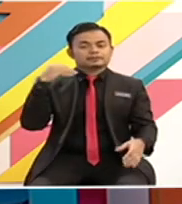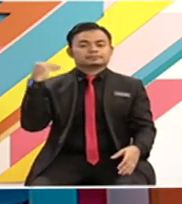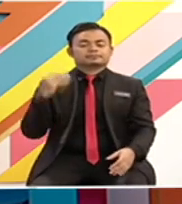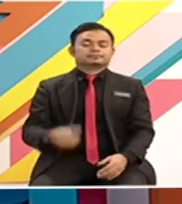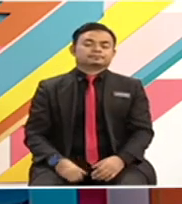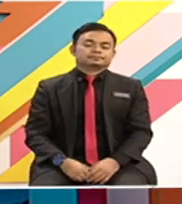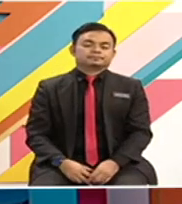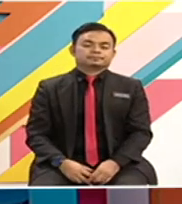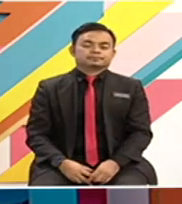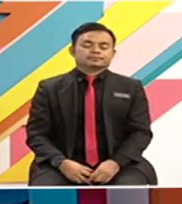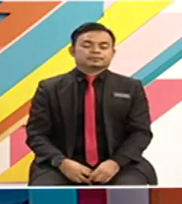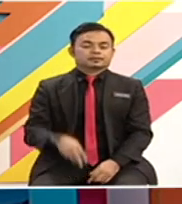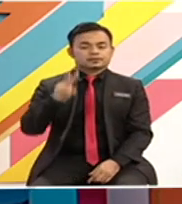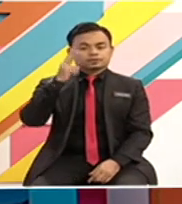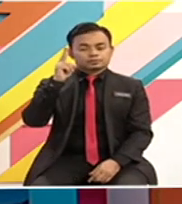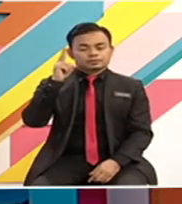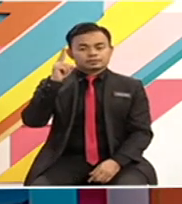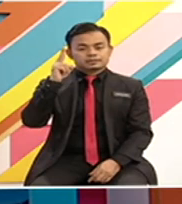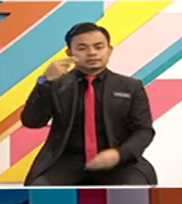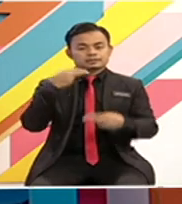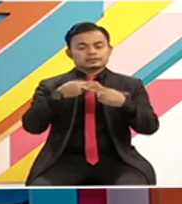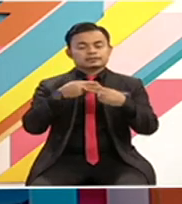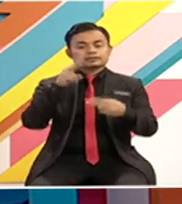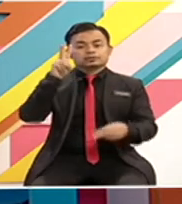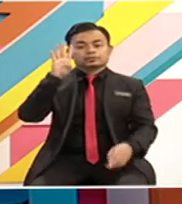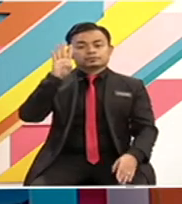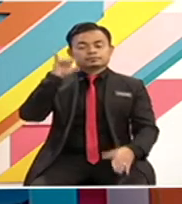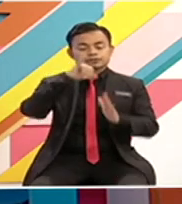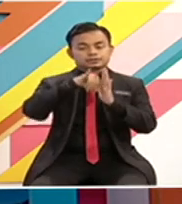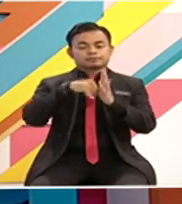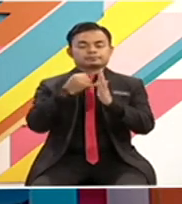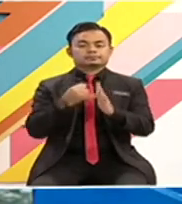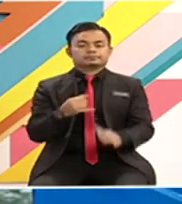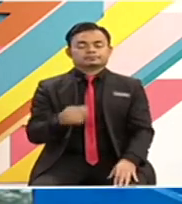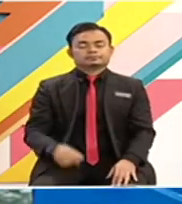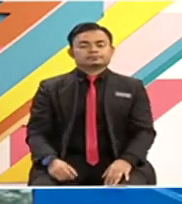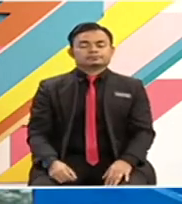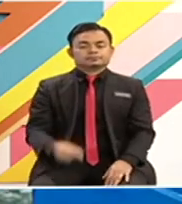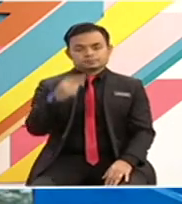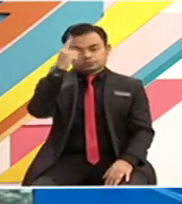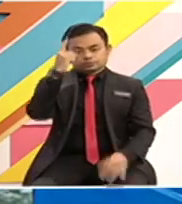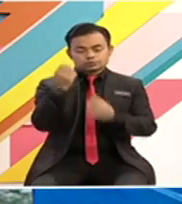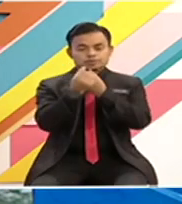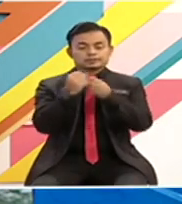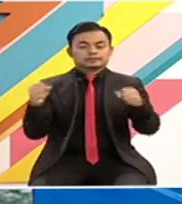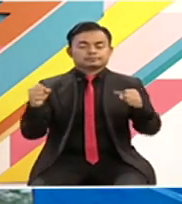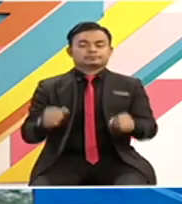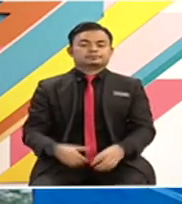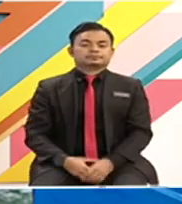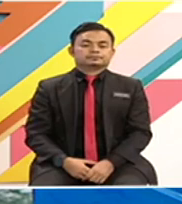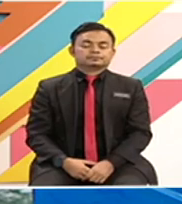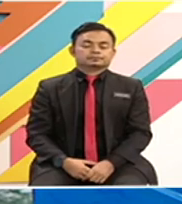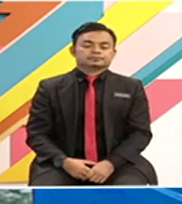antara 12-24 jam yang hilang untuk dia kering Oke Bagaimana kalau kita hendak mengeringkan sempat lama